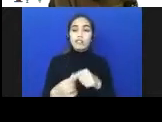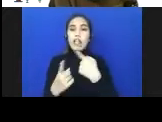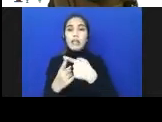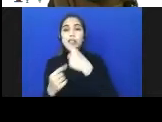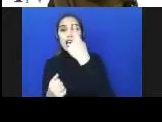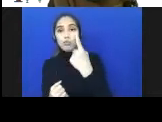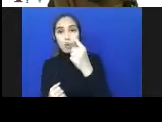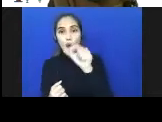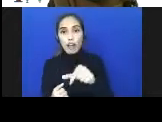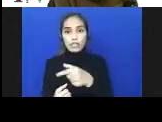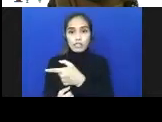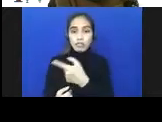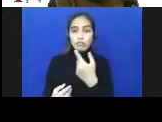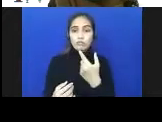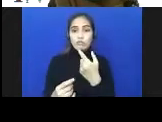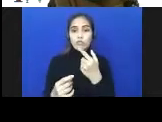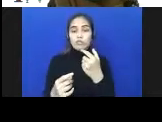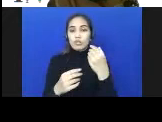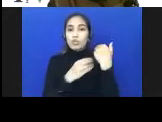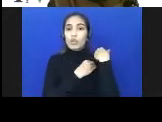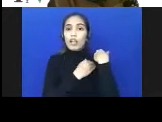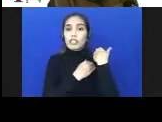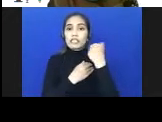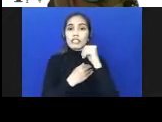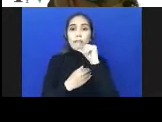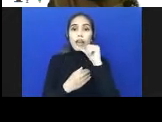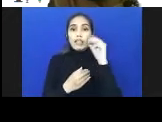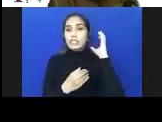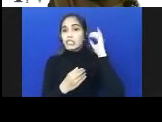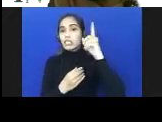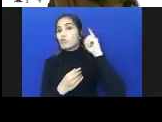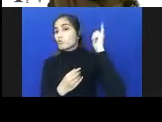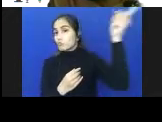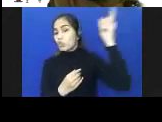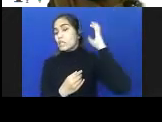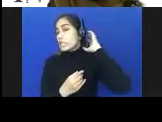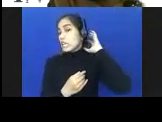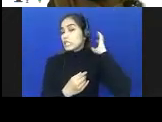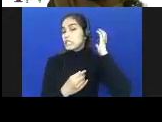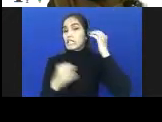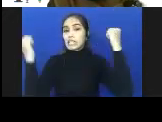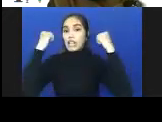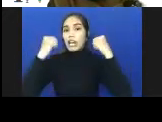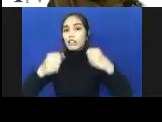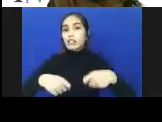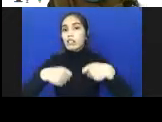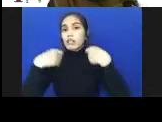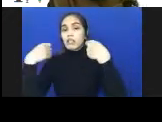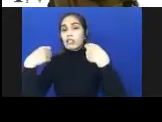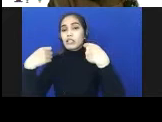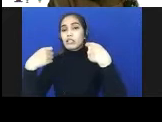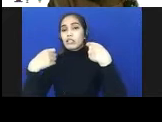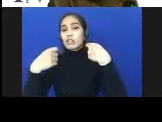kami yang ditugaskan oleh Dinas Kesehatan. Kemarin alhamdulillah bisa dilaksanakan selama 2